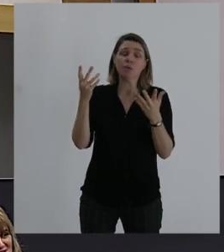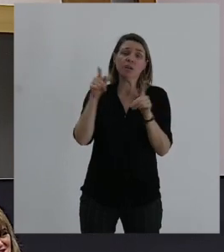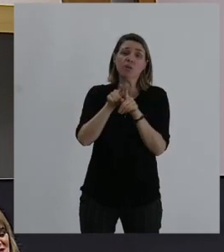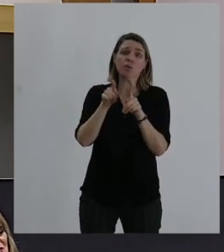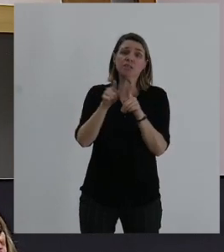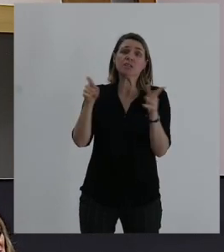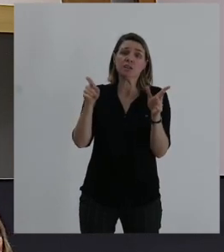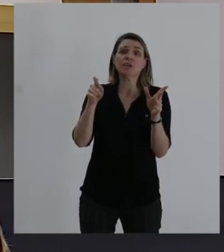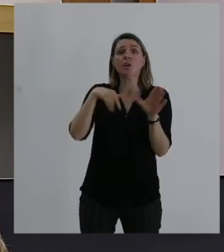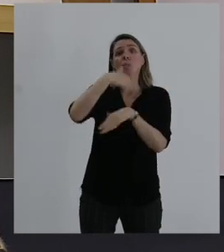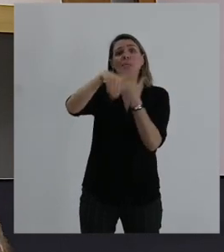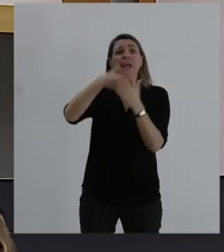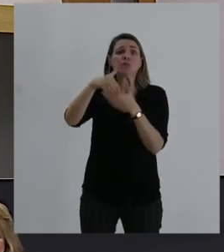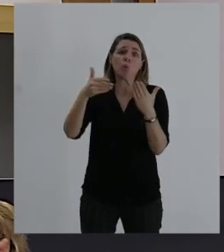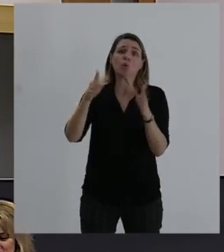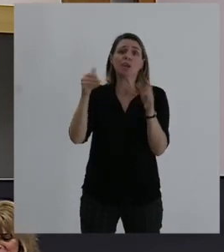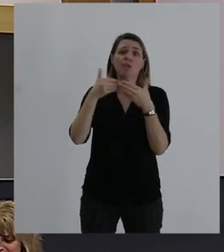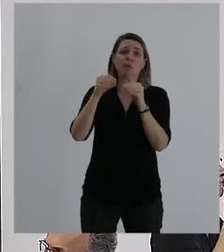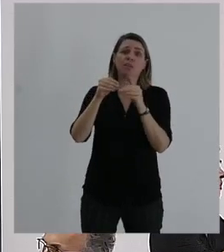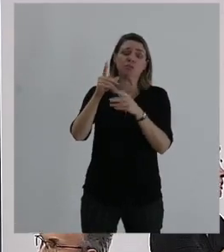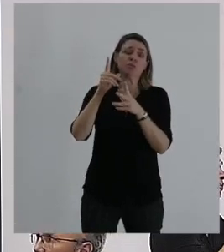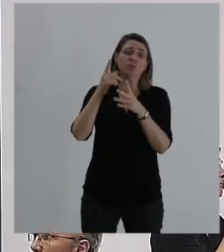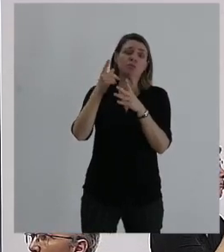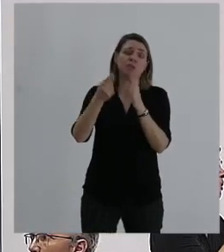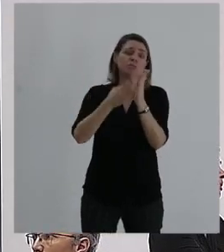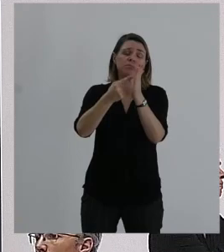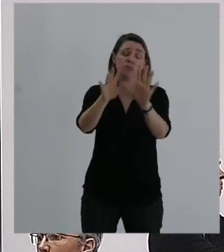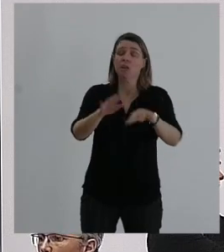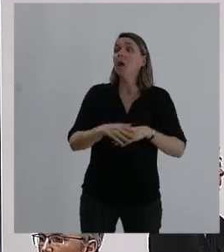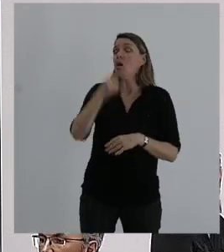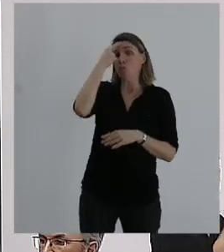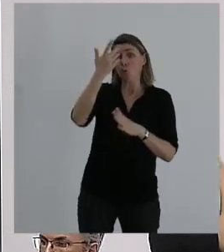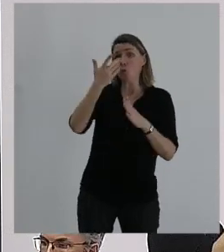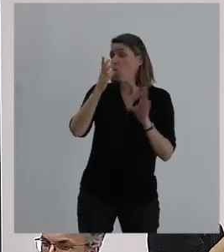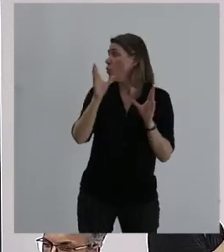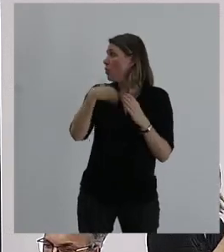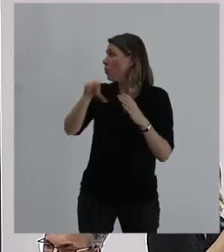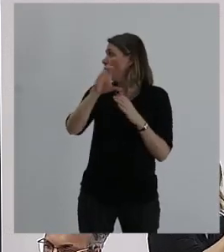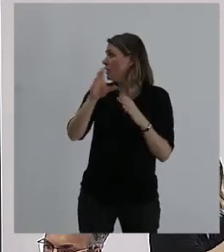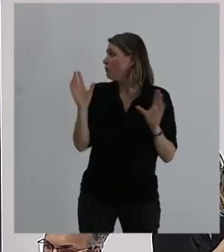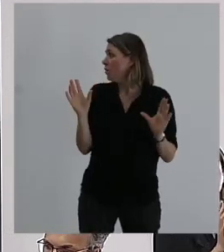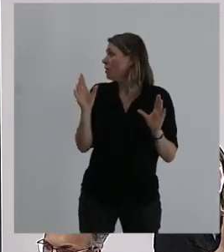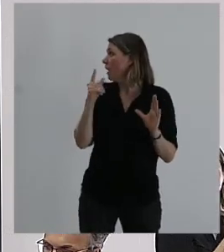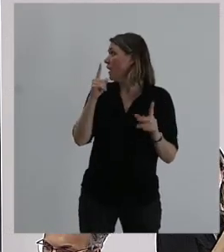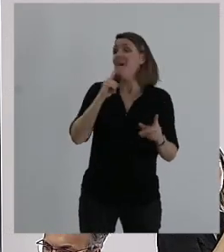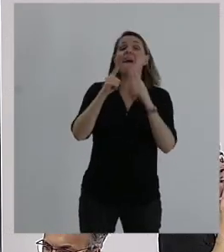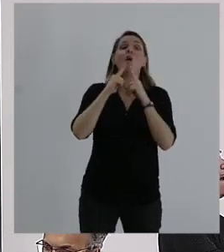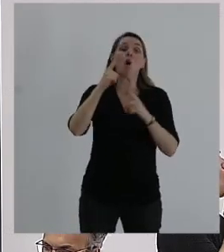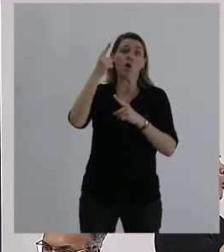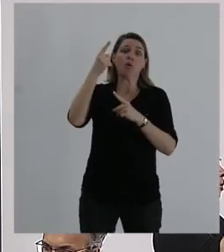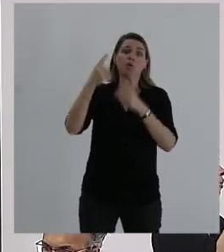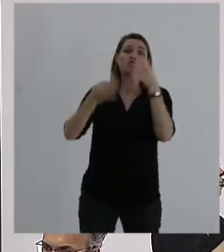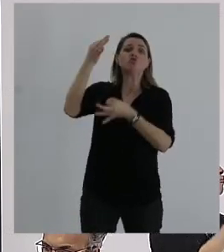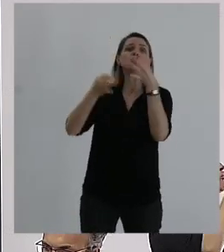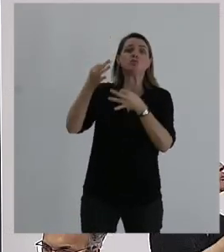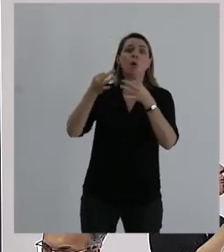l'hybridation des cours, mais on y reviendra également. Frédéric Hoffmann. Juste pour compléter, je pense qu'il y a une erreur de jugement dès le départ.